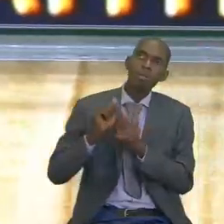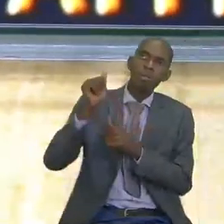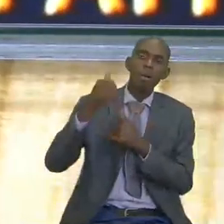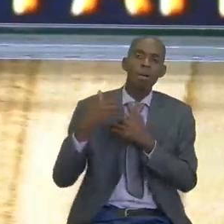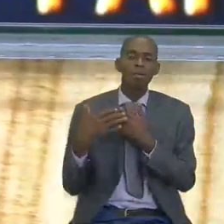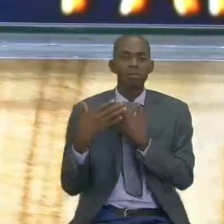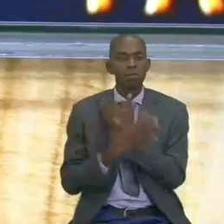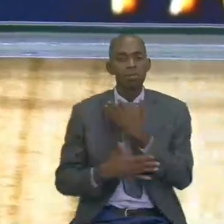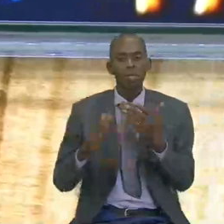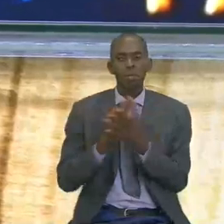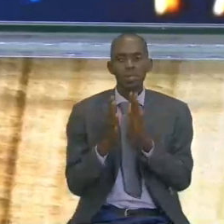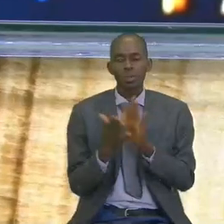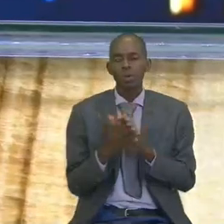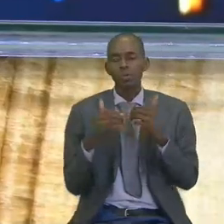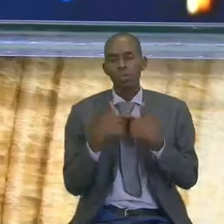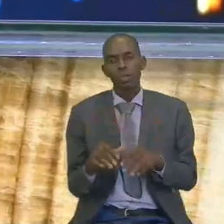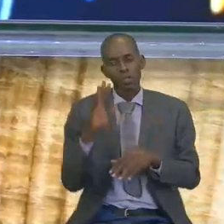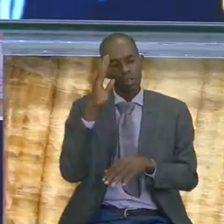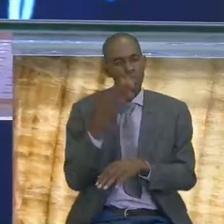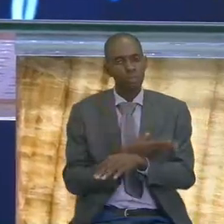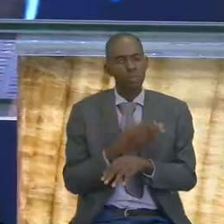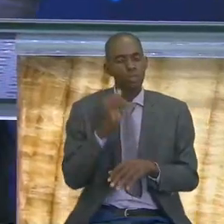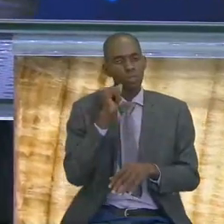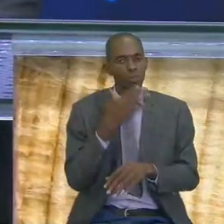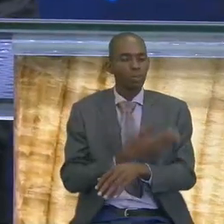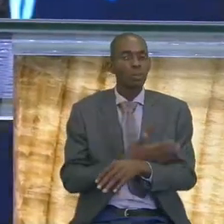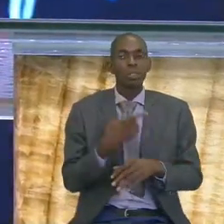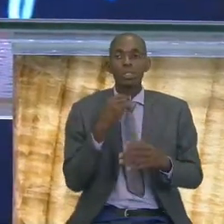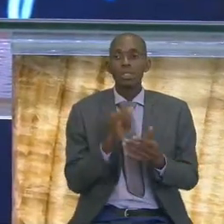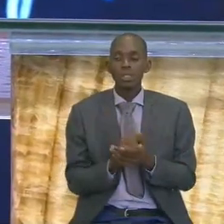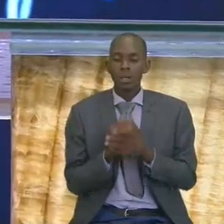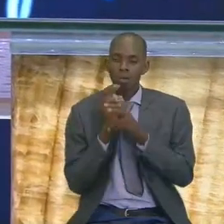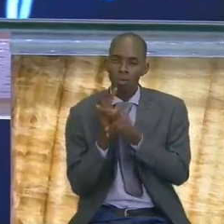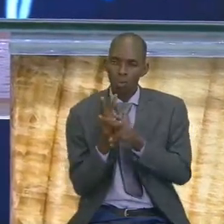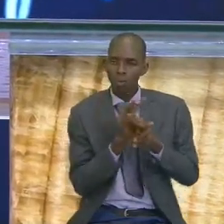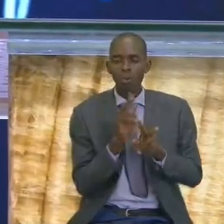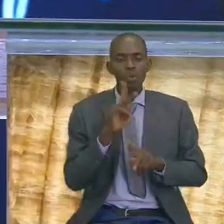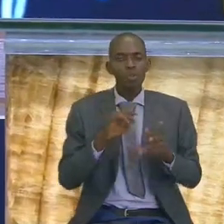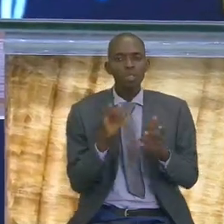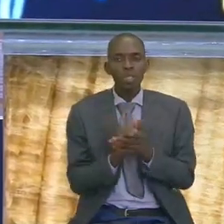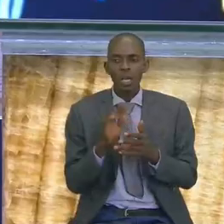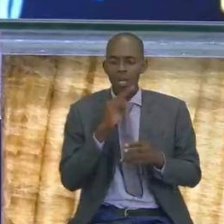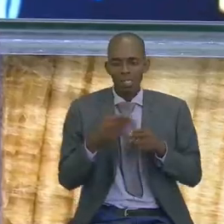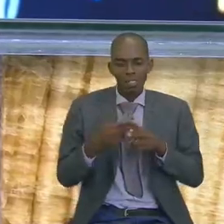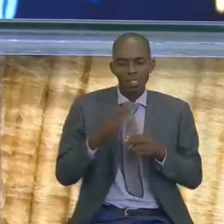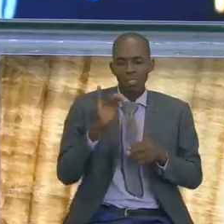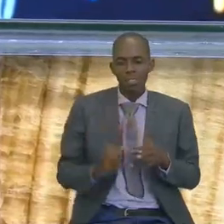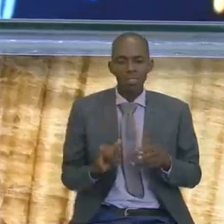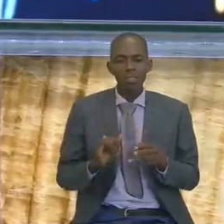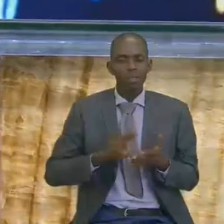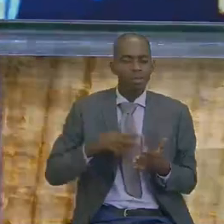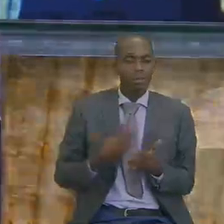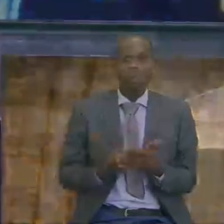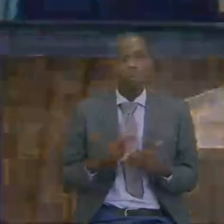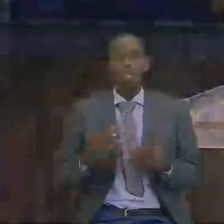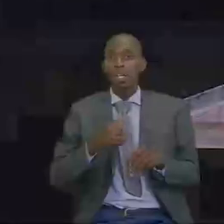des fils et des filles prodigues et disent que veillez des gens que dès que quelque chose arrive, ils n'aiment pas.